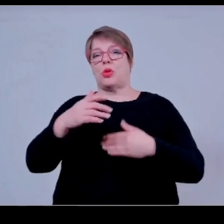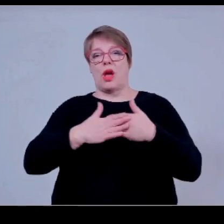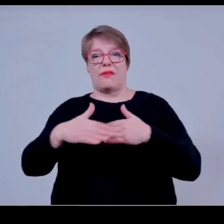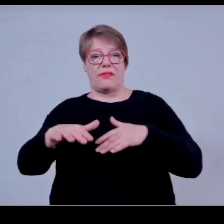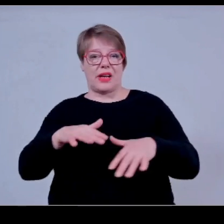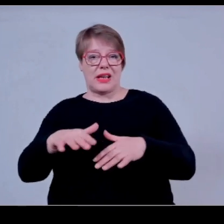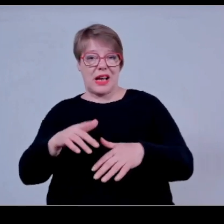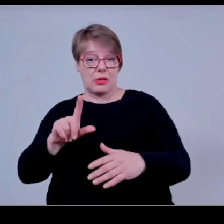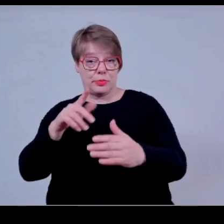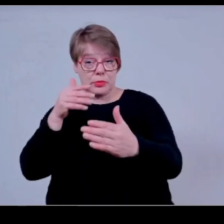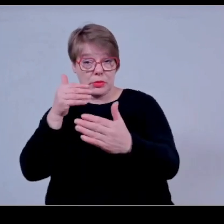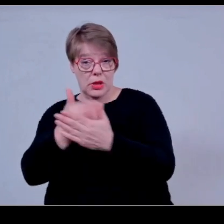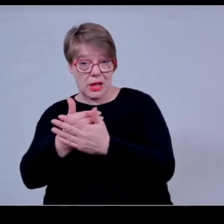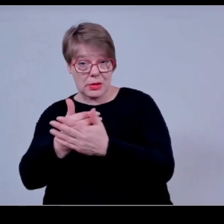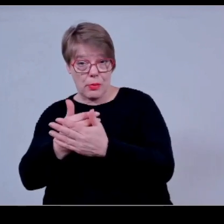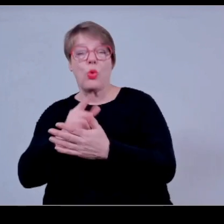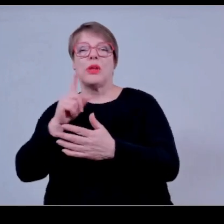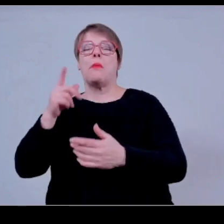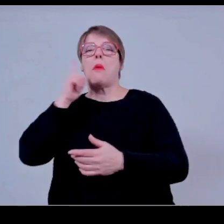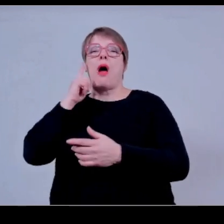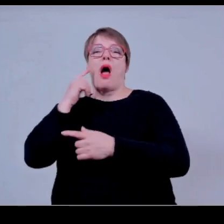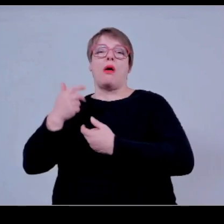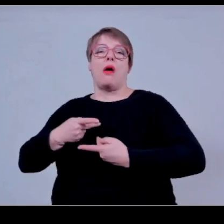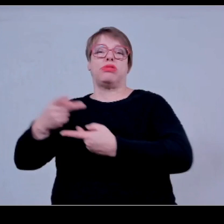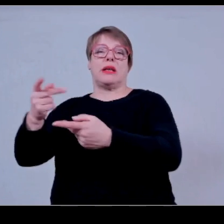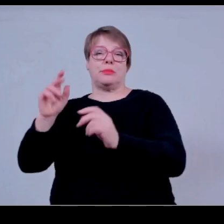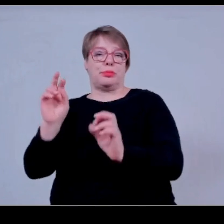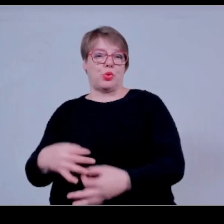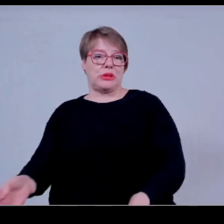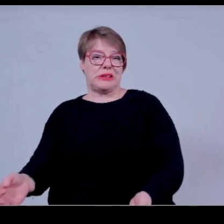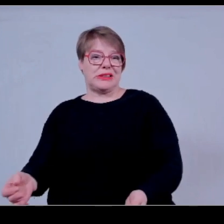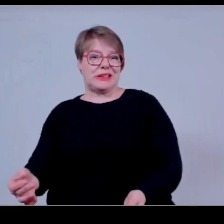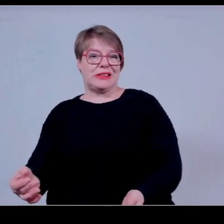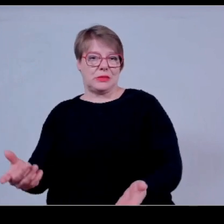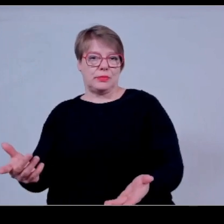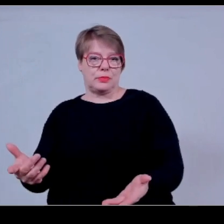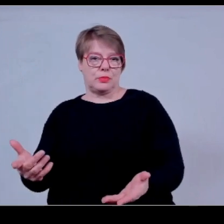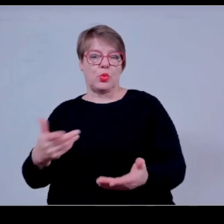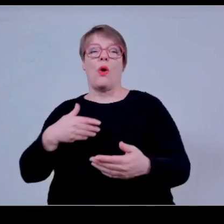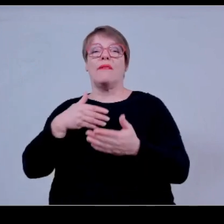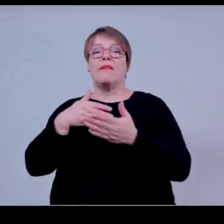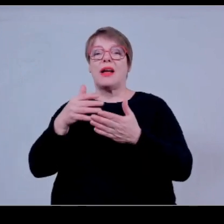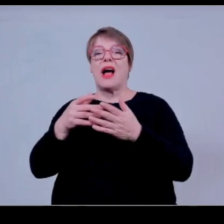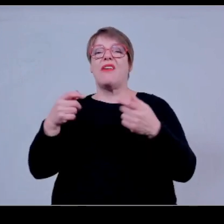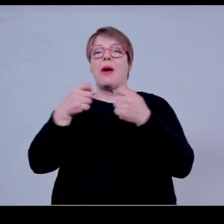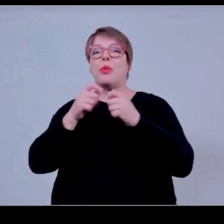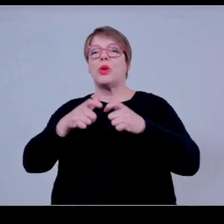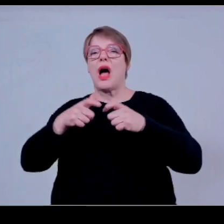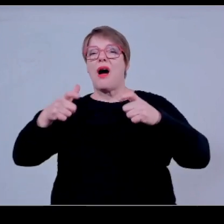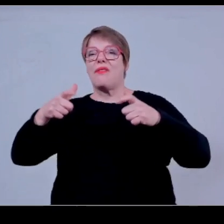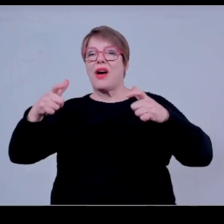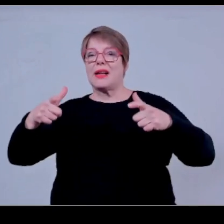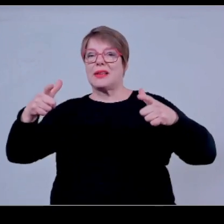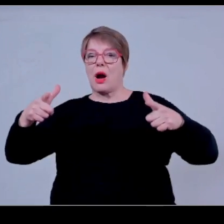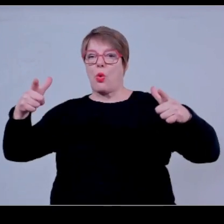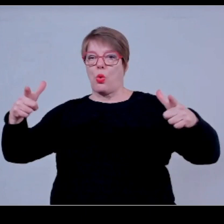Kronach, Kulmbach, Wunsiedl und Tirschenreuth. Und das ist noch mehr zusätzliches Potenzial von ungefähr 130.000